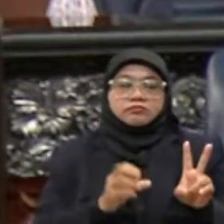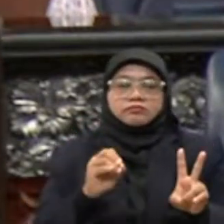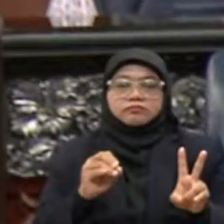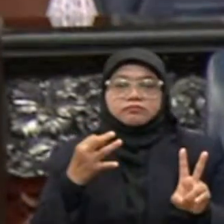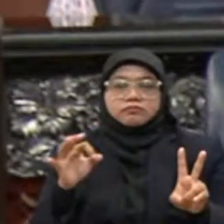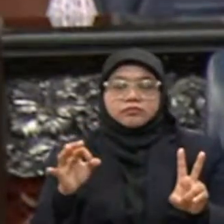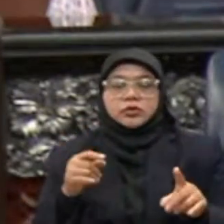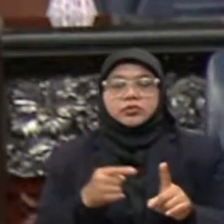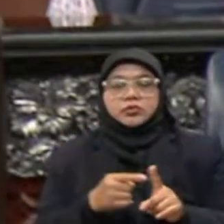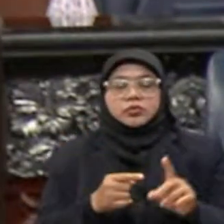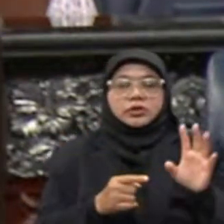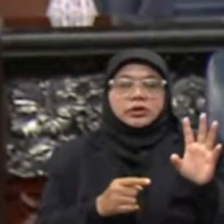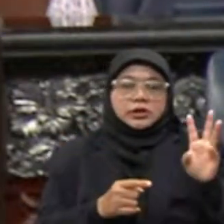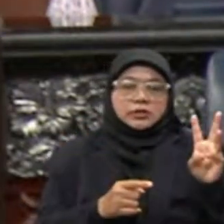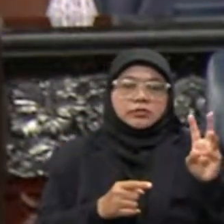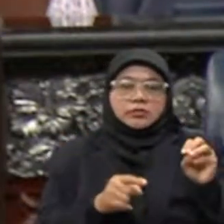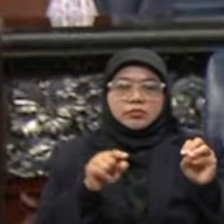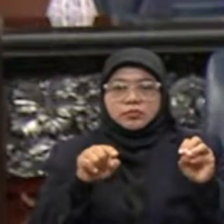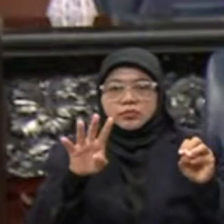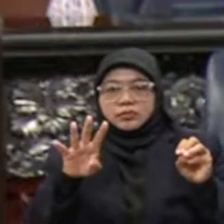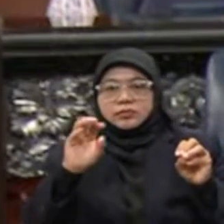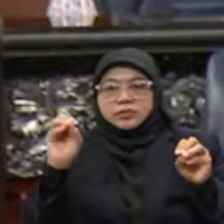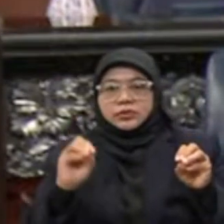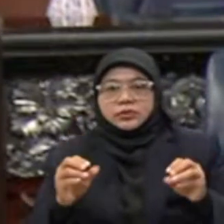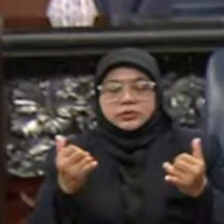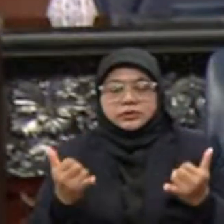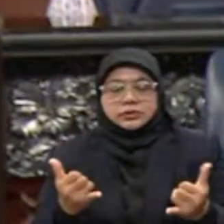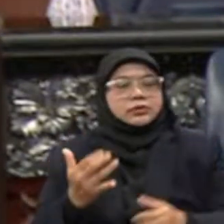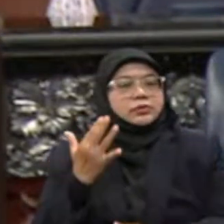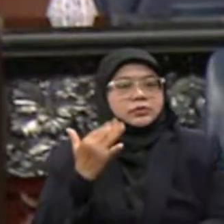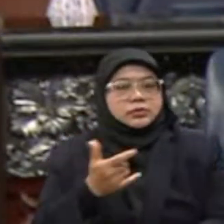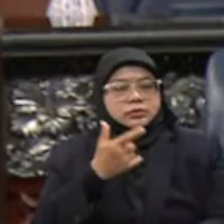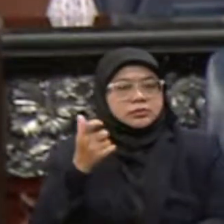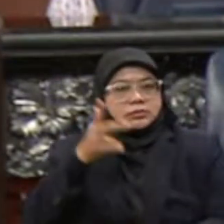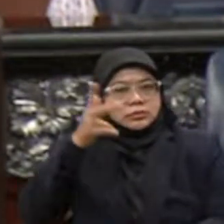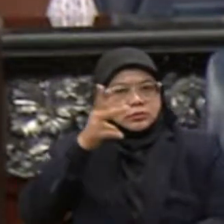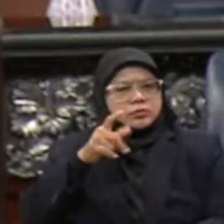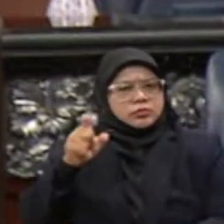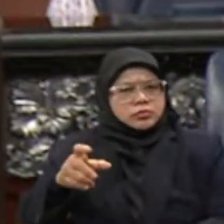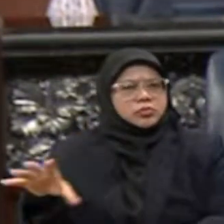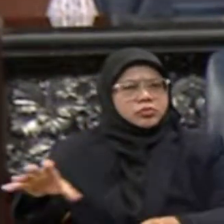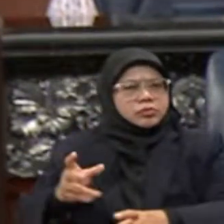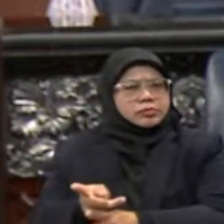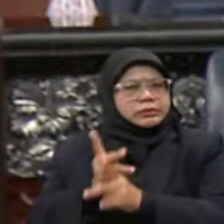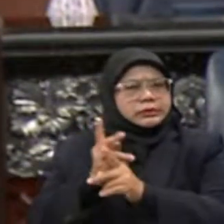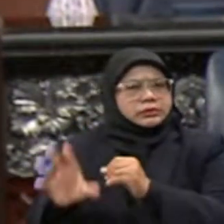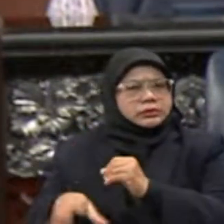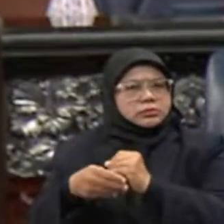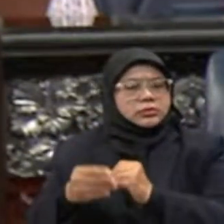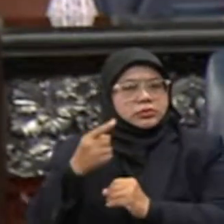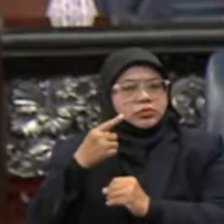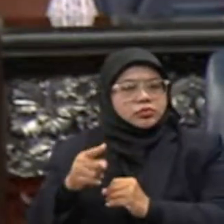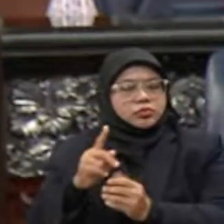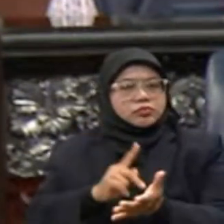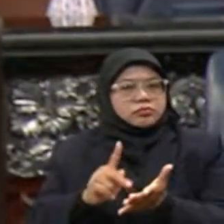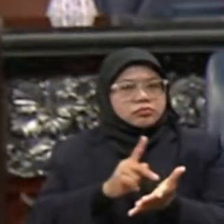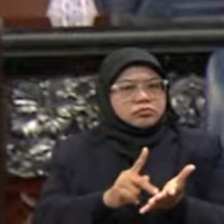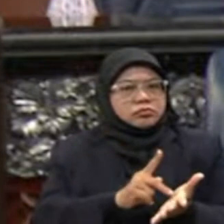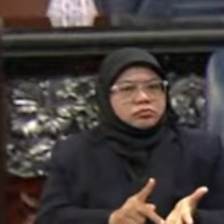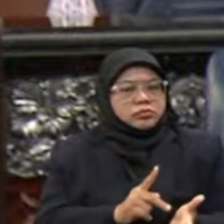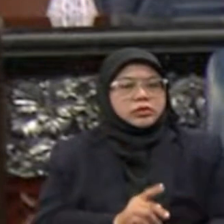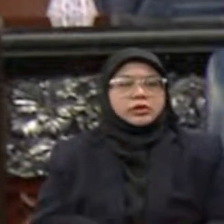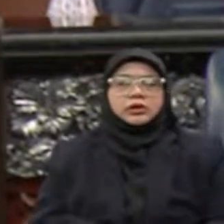60 ukuran 400 sekarang ini ini adalah karena kerajaan perlu membuat pinjaman tambahan bagi membiayai beberapa